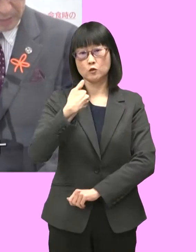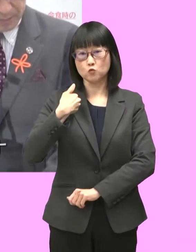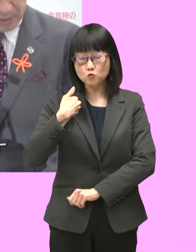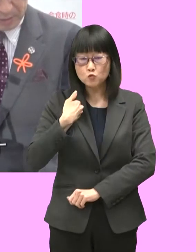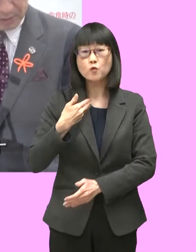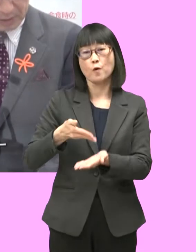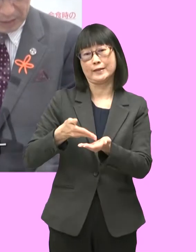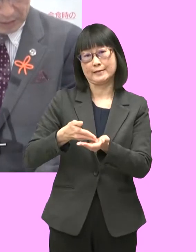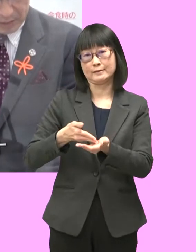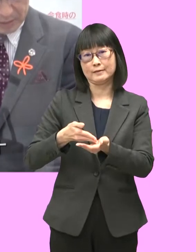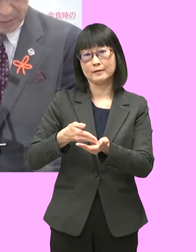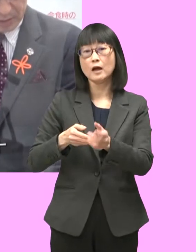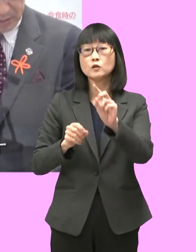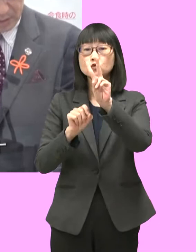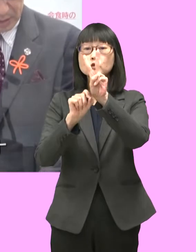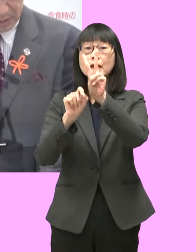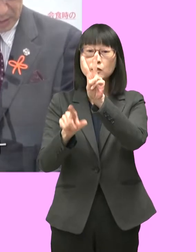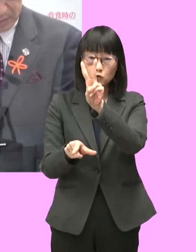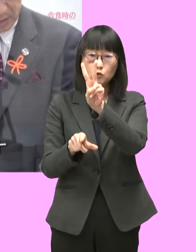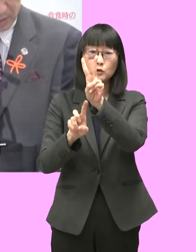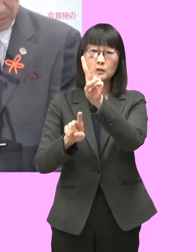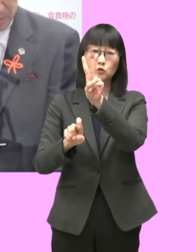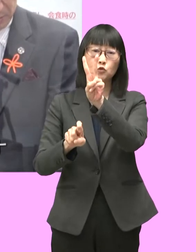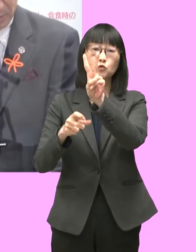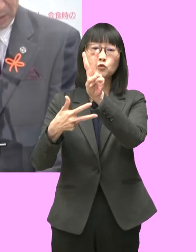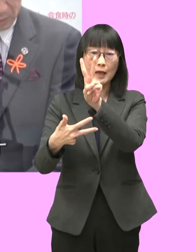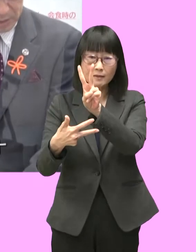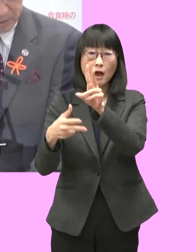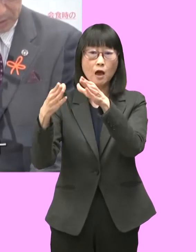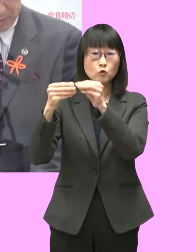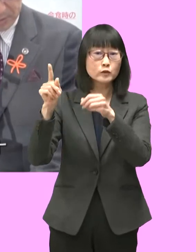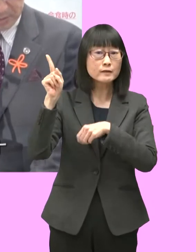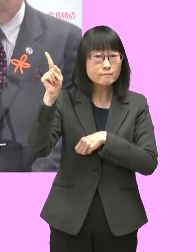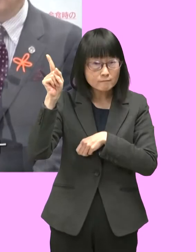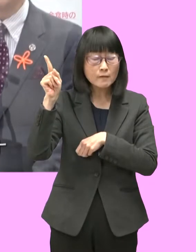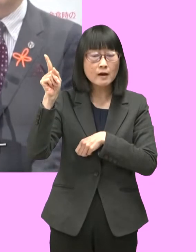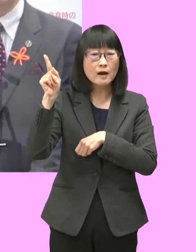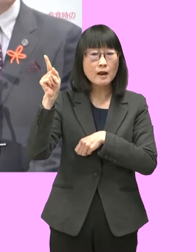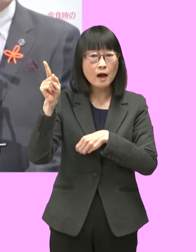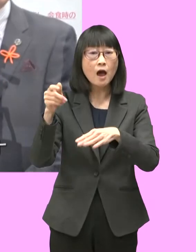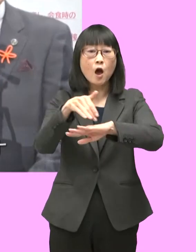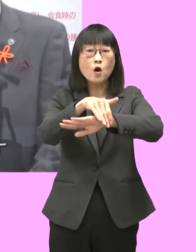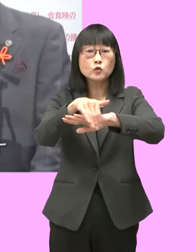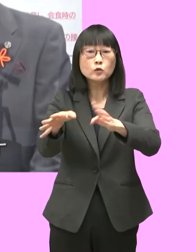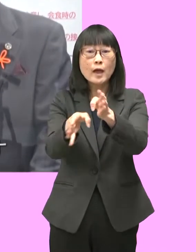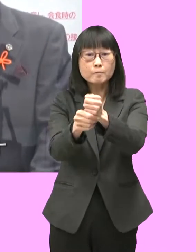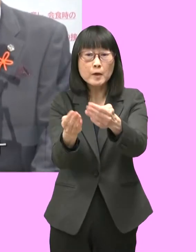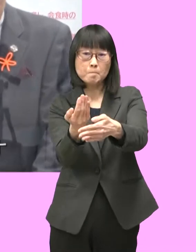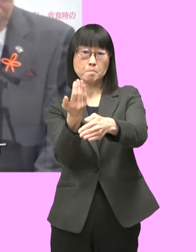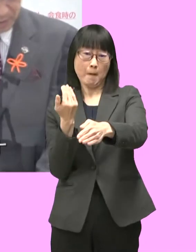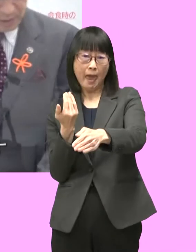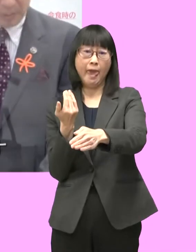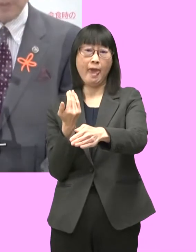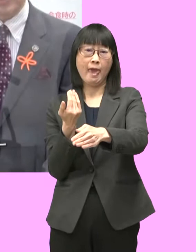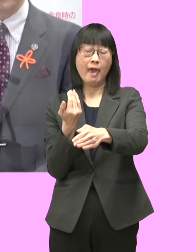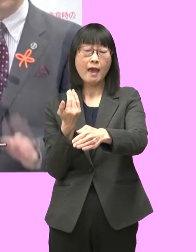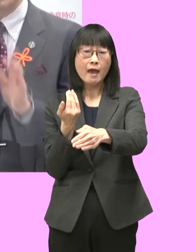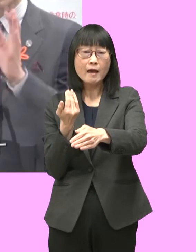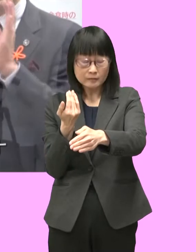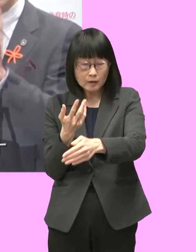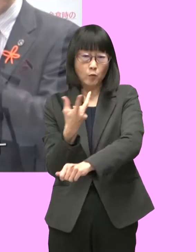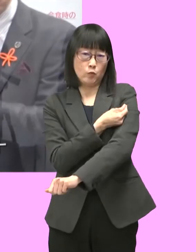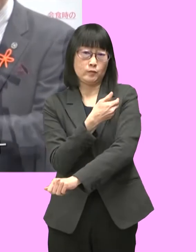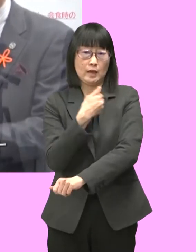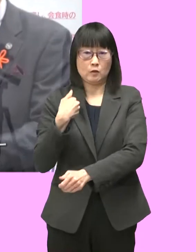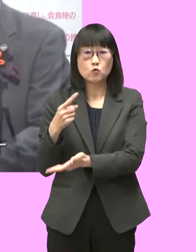日に国から3回目接種の前倒しに関する方針が示されました。これは大